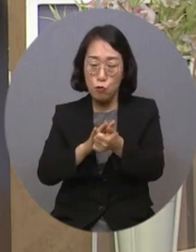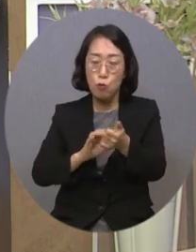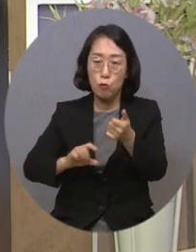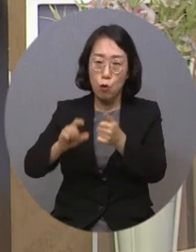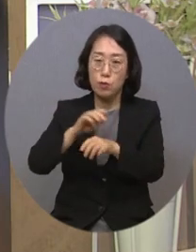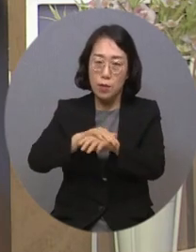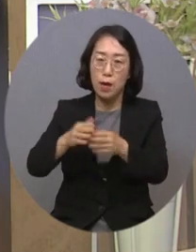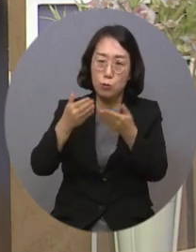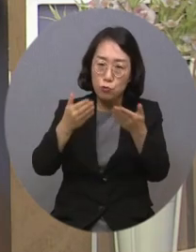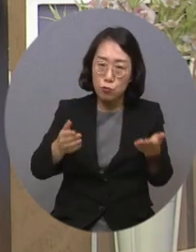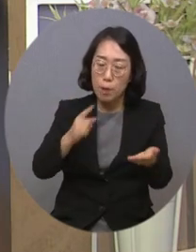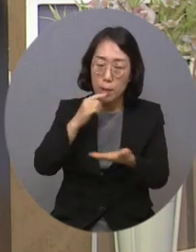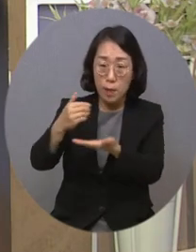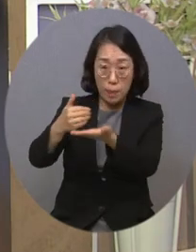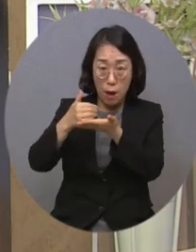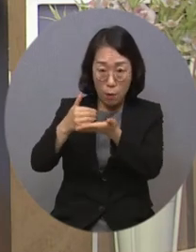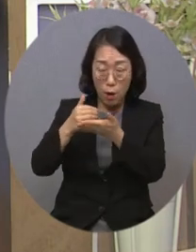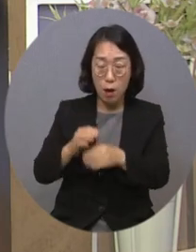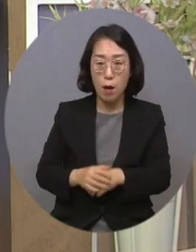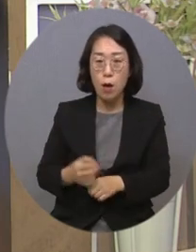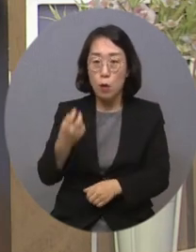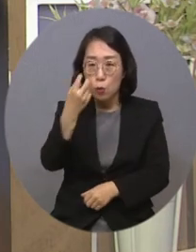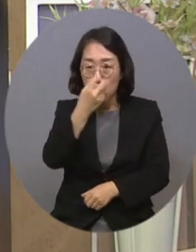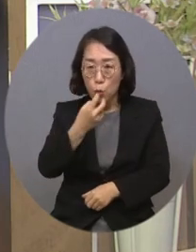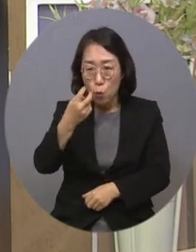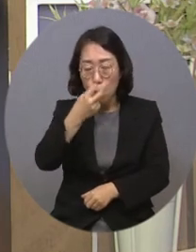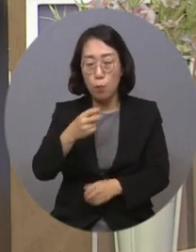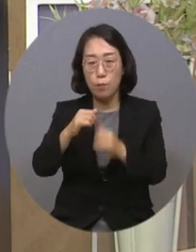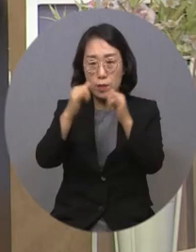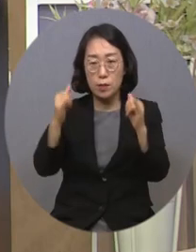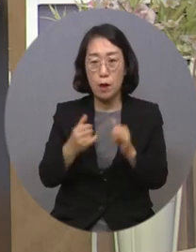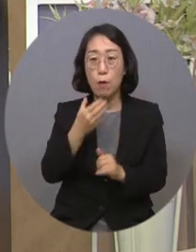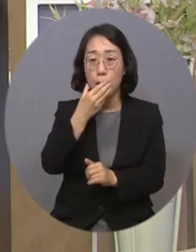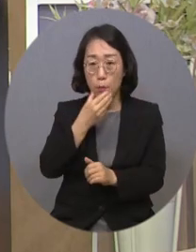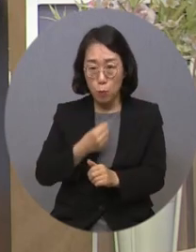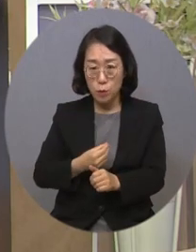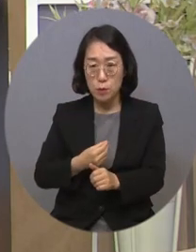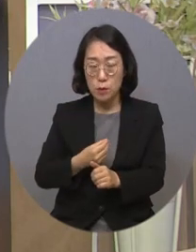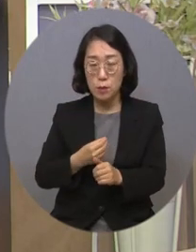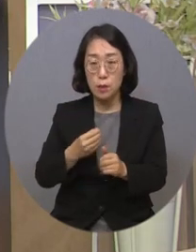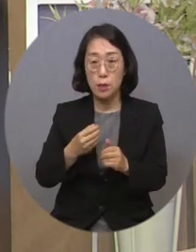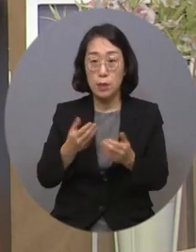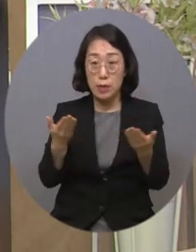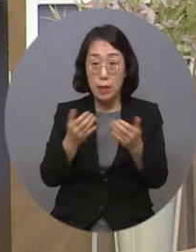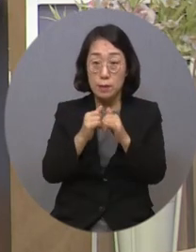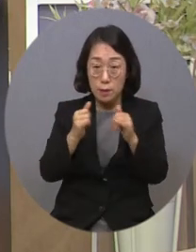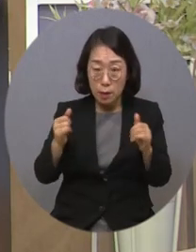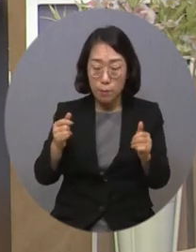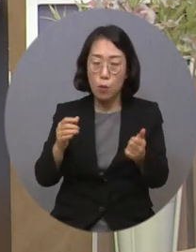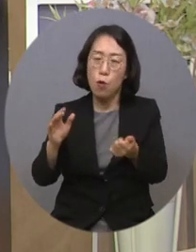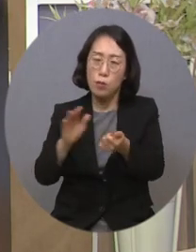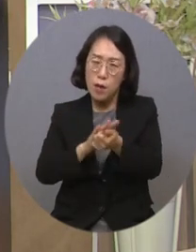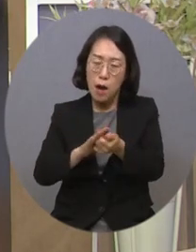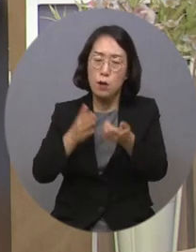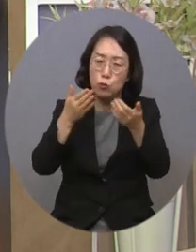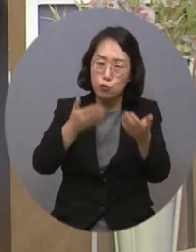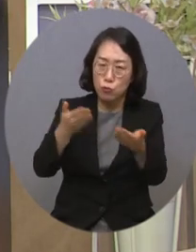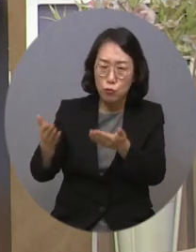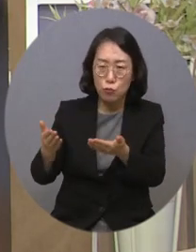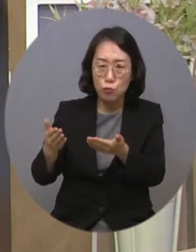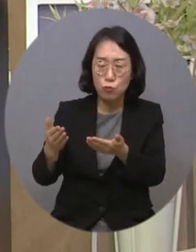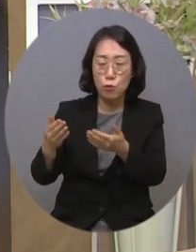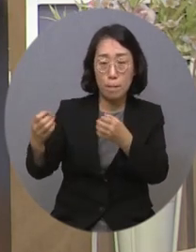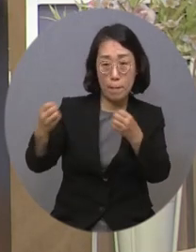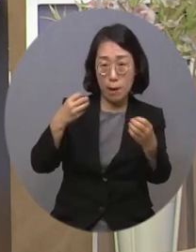있더라고요. 계속해서 이런 돌봄 노동자나 좀 사회복지 종사자에 대해서 처우 개선에 대한 목소리가 나오고 있는